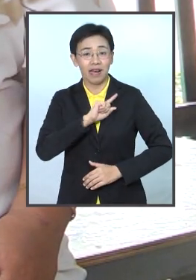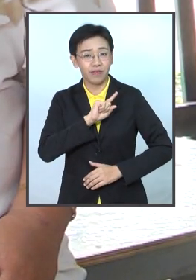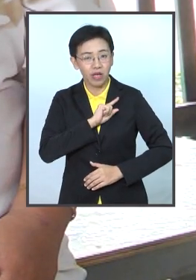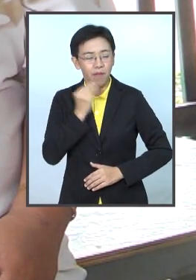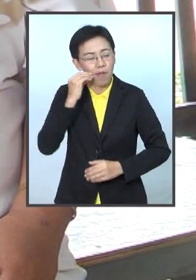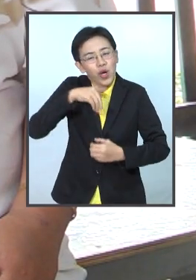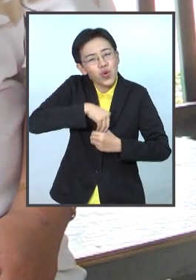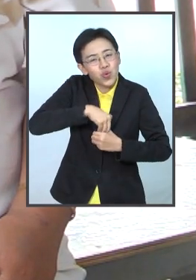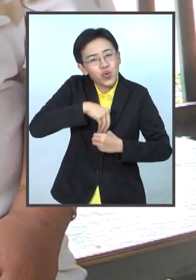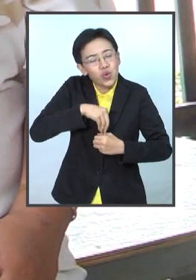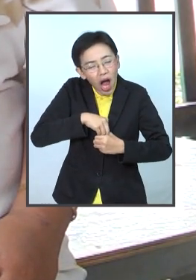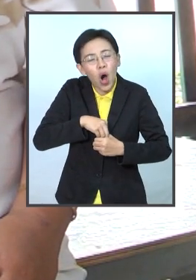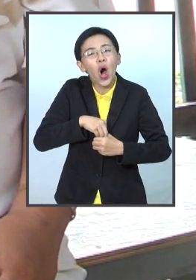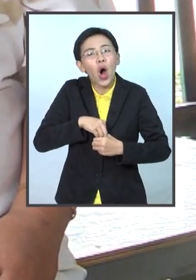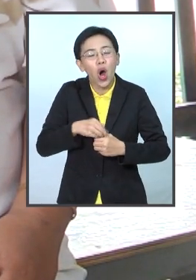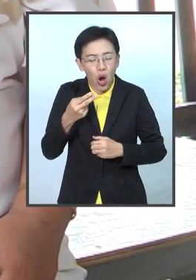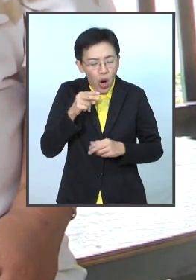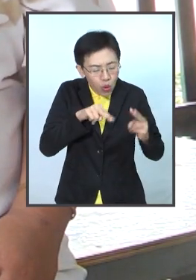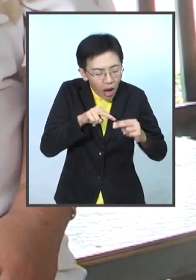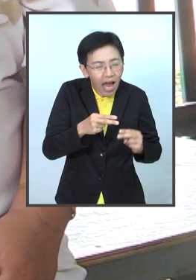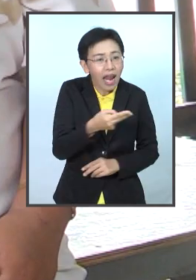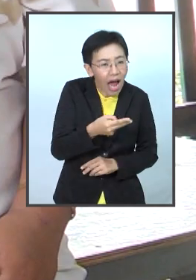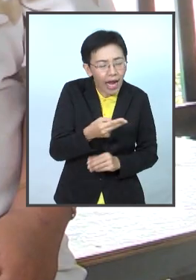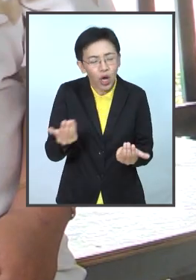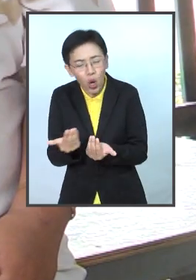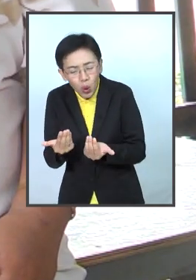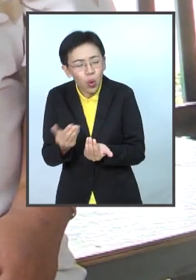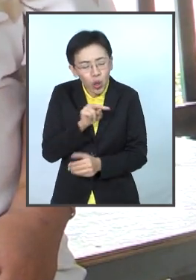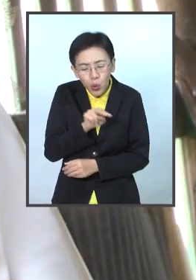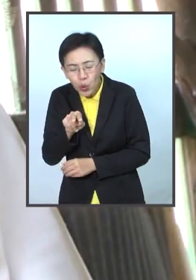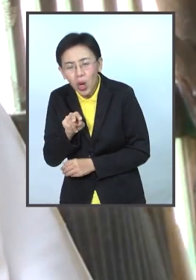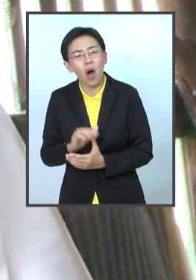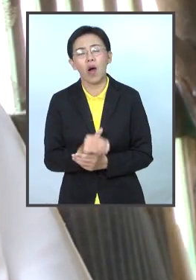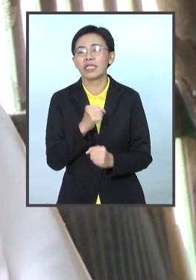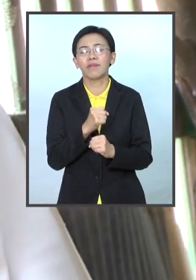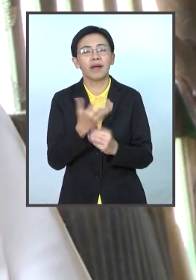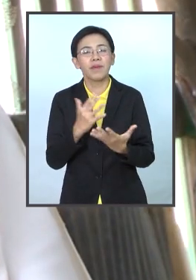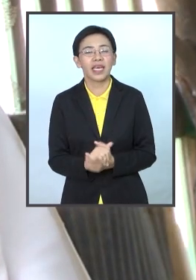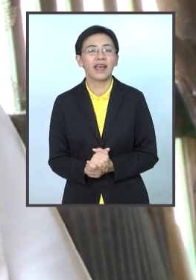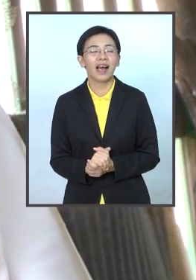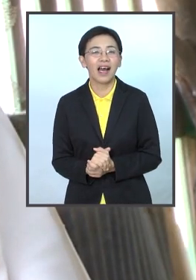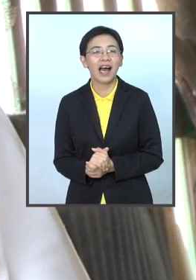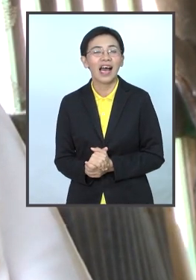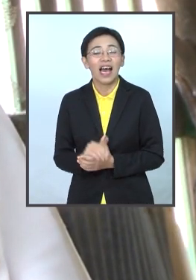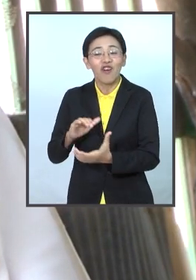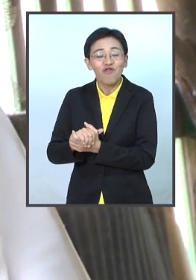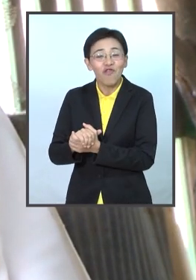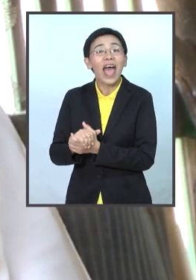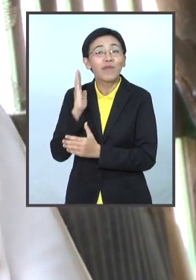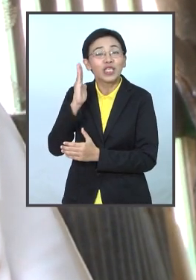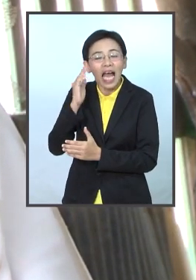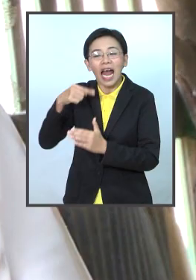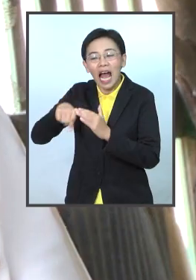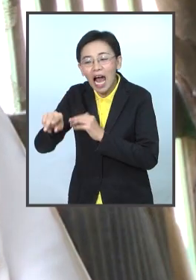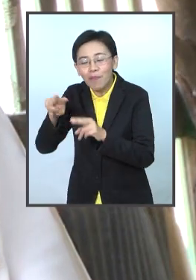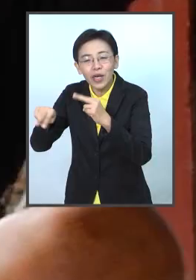ต้องอยู่บ้านดูหลานด้วยดูลูกด้วยแล้วก็ไม่ได้ทำงานก็ให้พ่อบ้านเนี่ยเขาไปดู